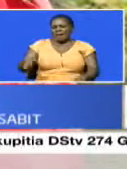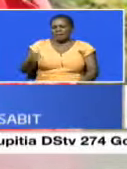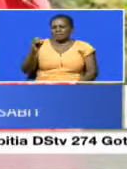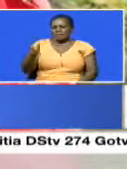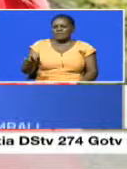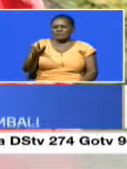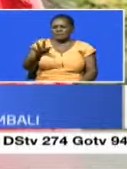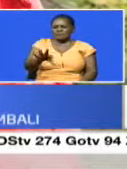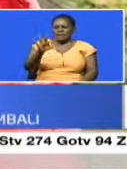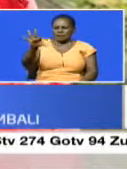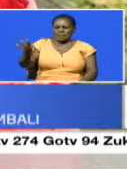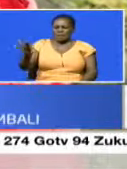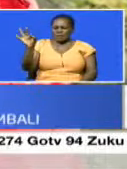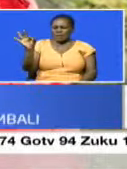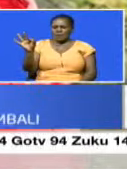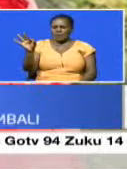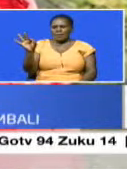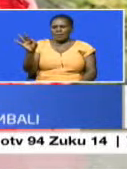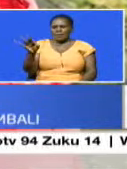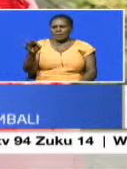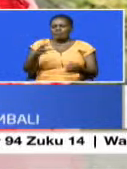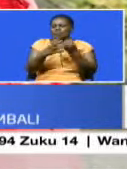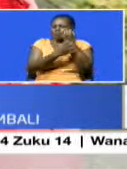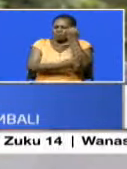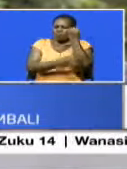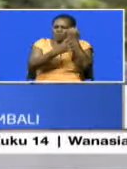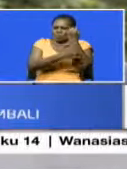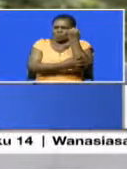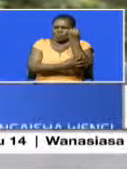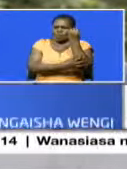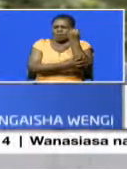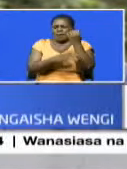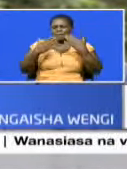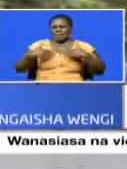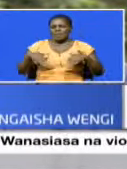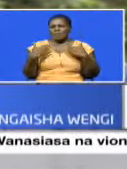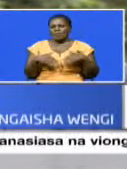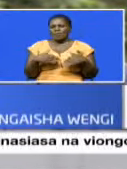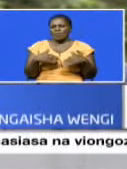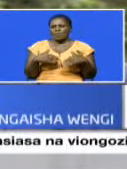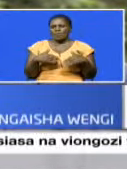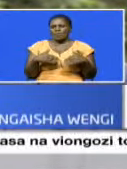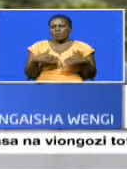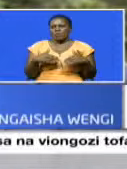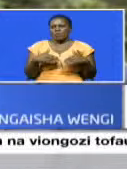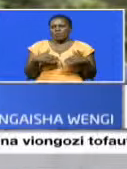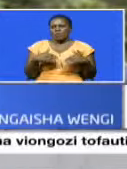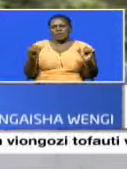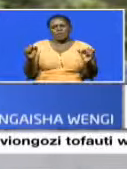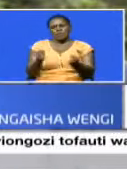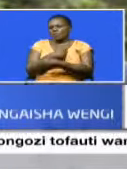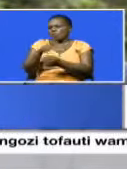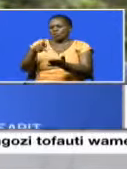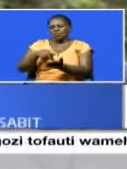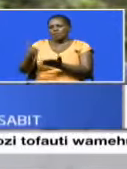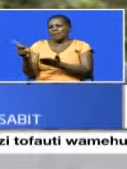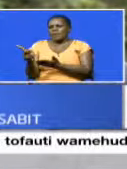selected the most vulnerable. People who will not